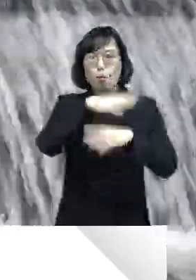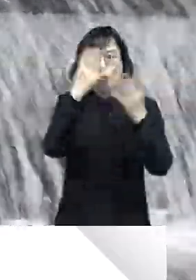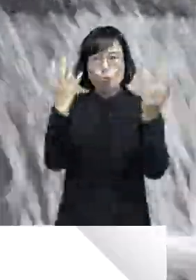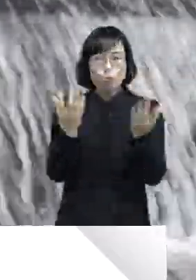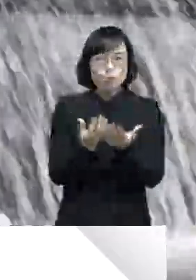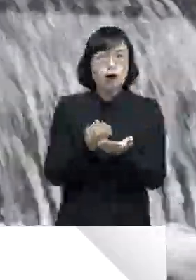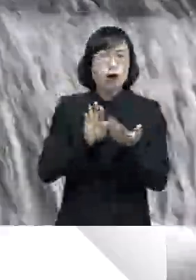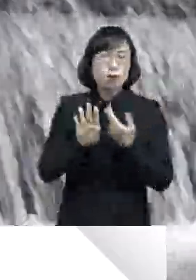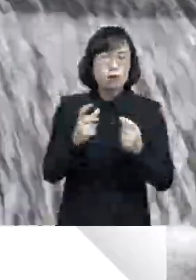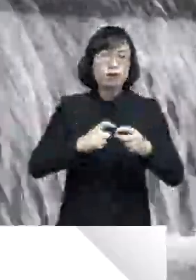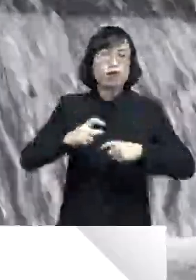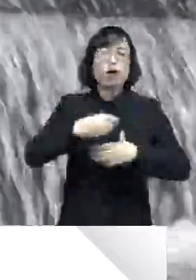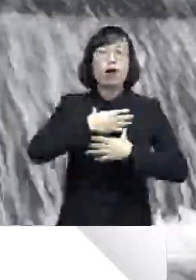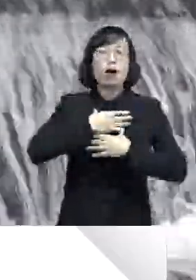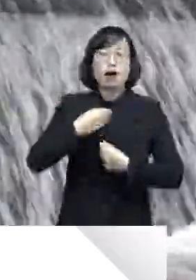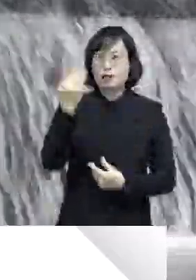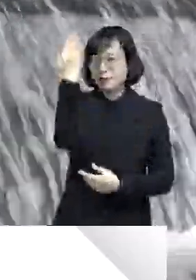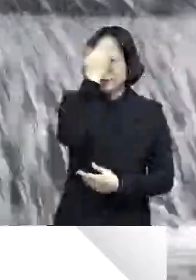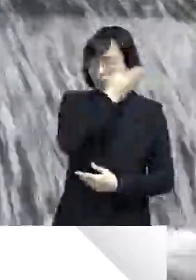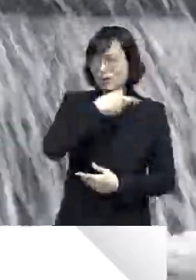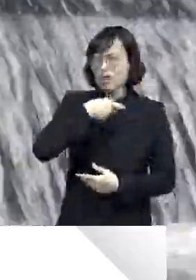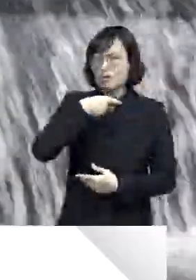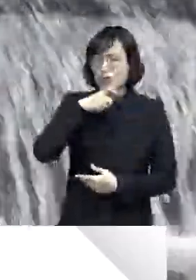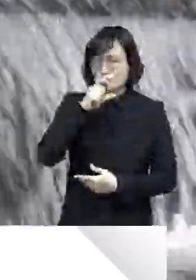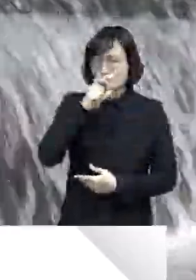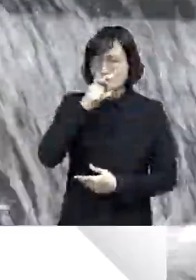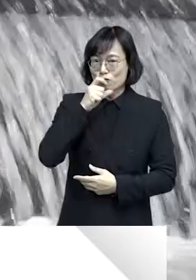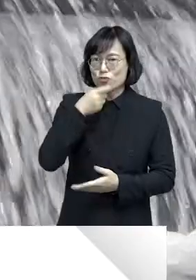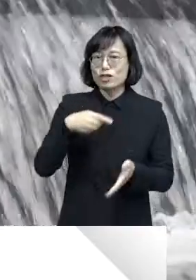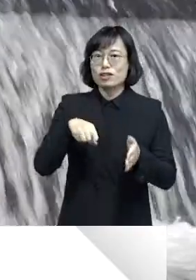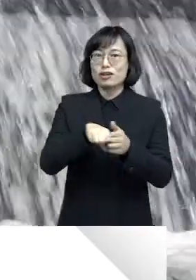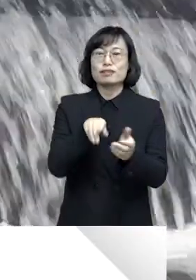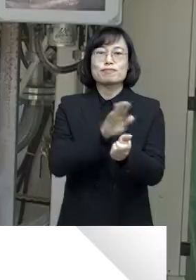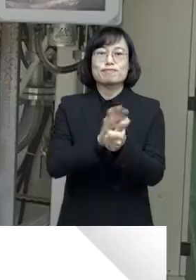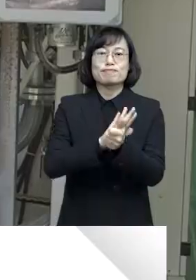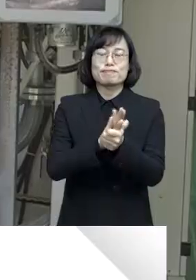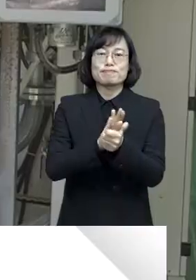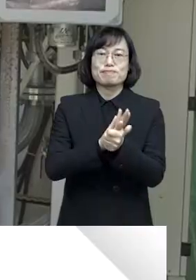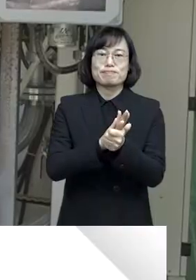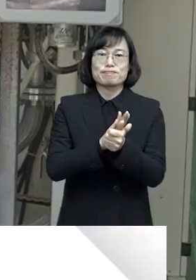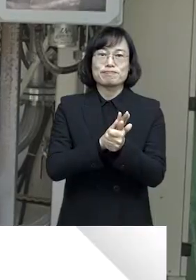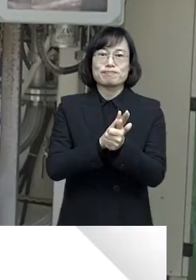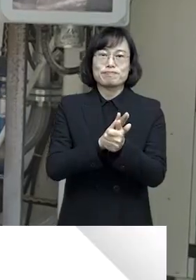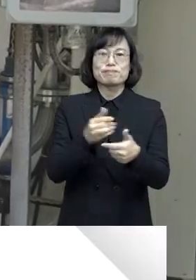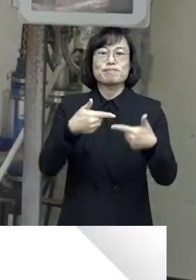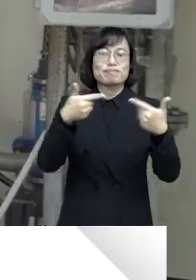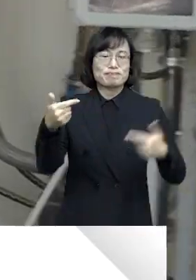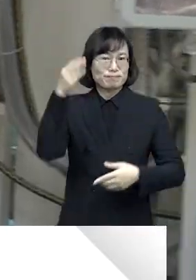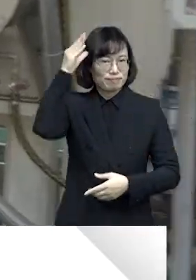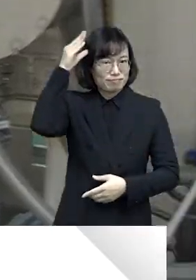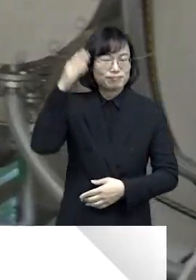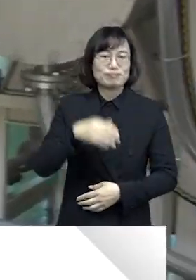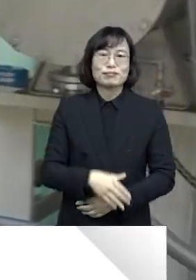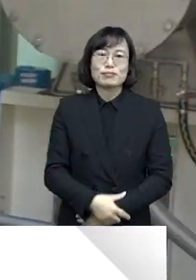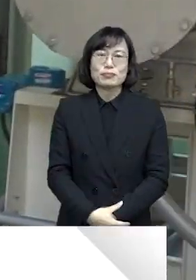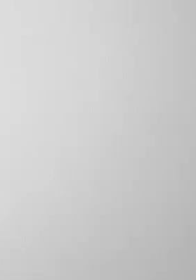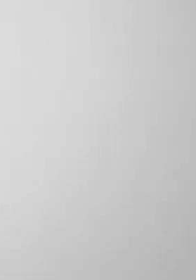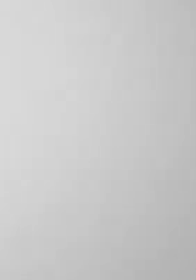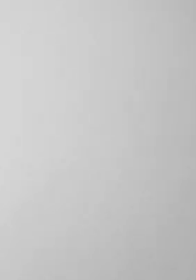개선이 완료되면 더욱 안전하고 깨끗한 수돗물 공급을 위한 인프라가 구축될 것으로 기대를 모으고 있습니다.